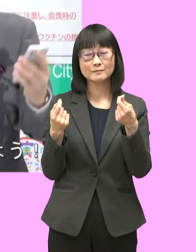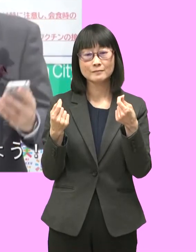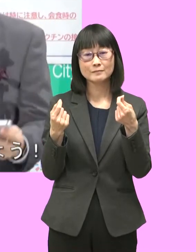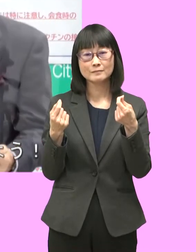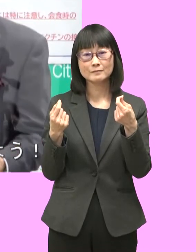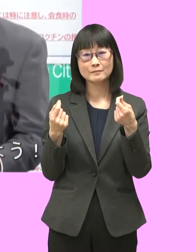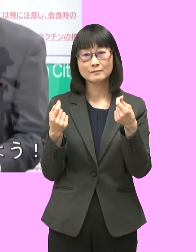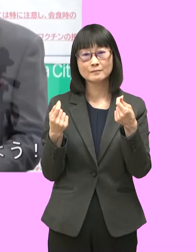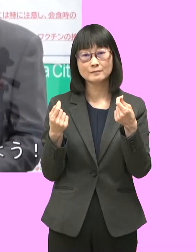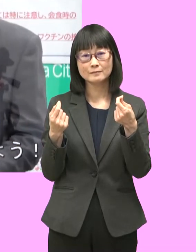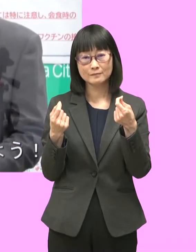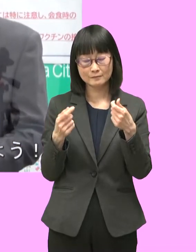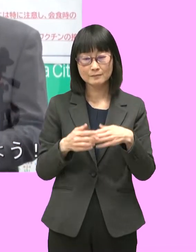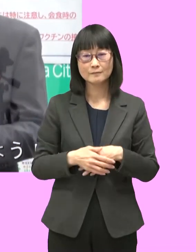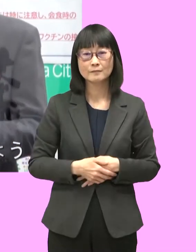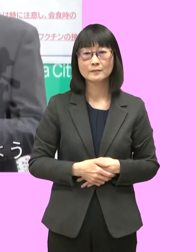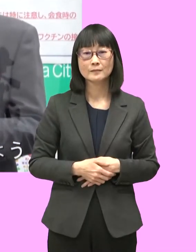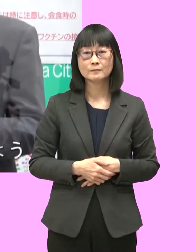面出ると、